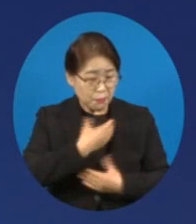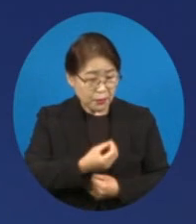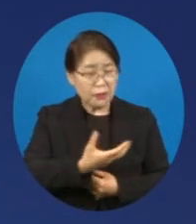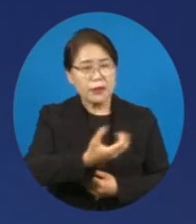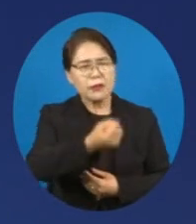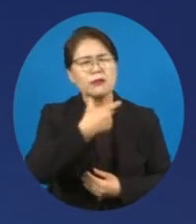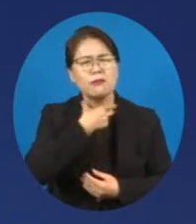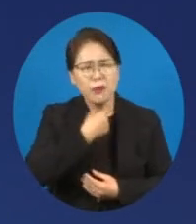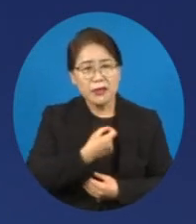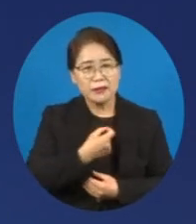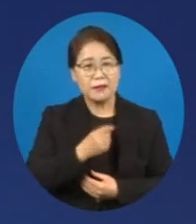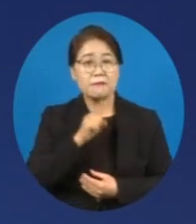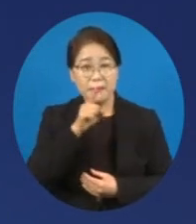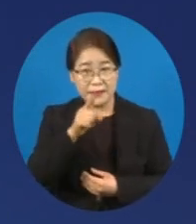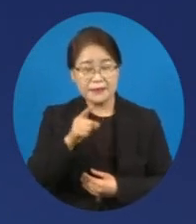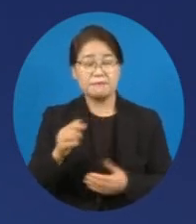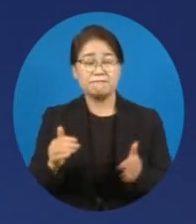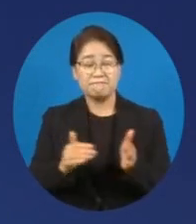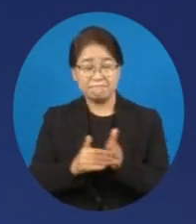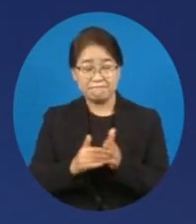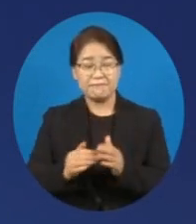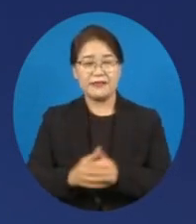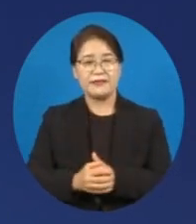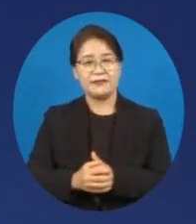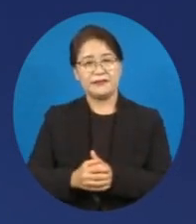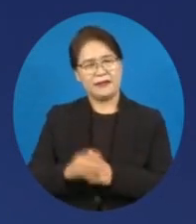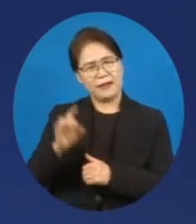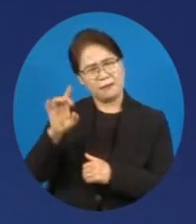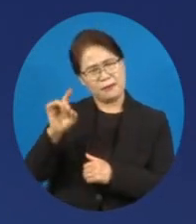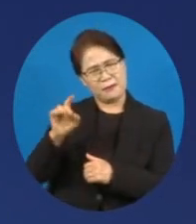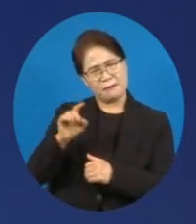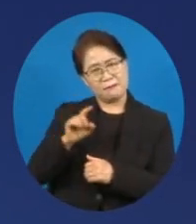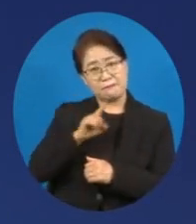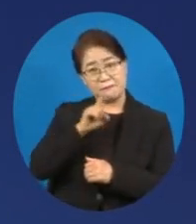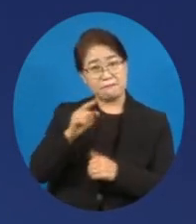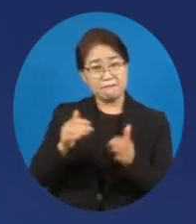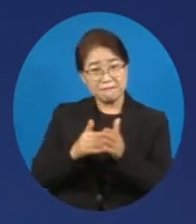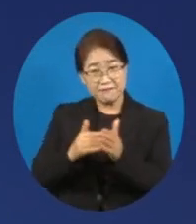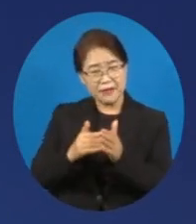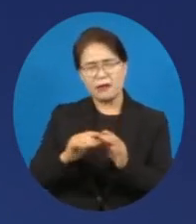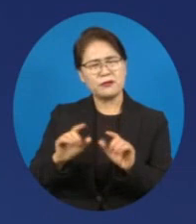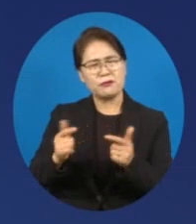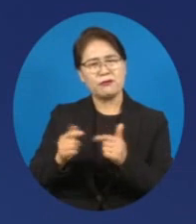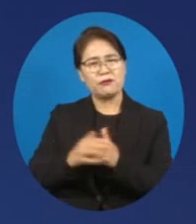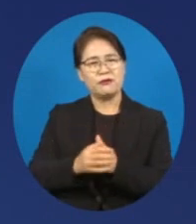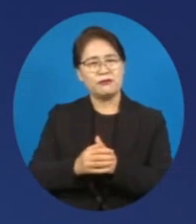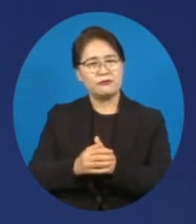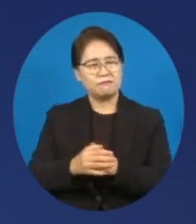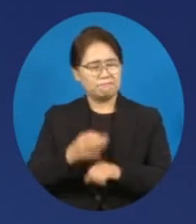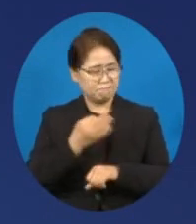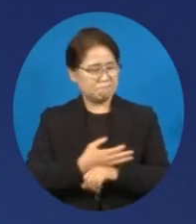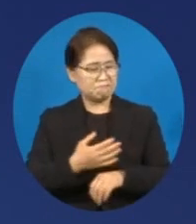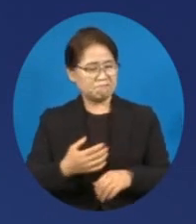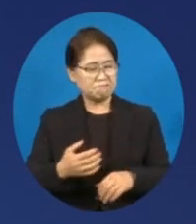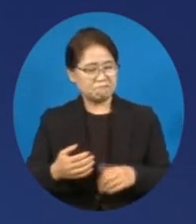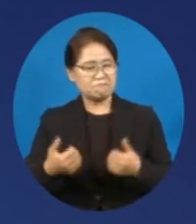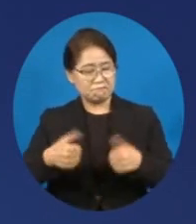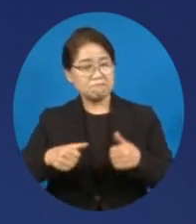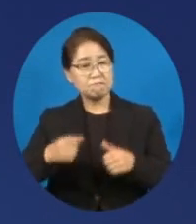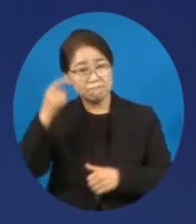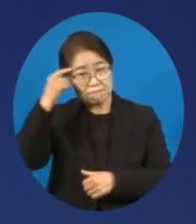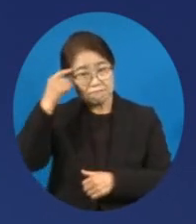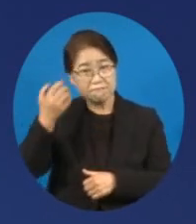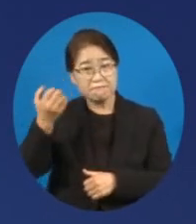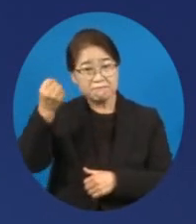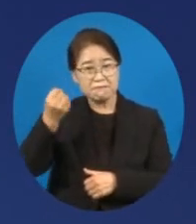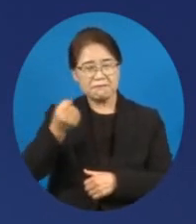있을지어다라고 말씀을 하셨잖아요 아니 한 번만 말씀하셨다고 한다면 단순한 인사로 생각할 수도